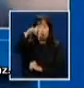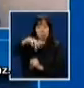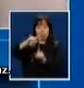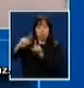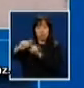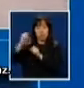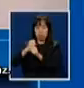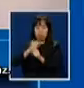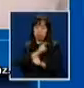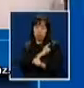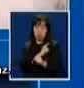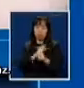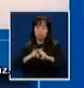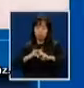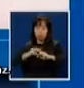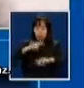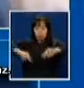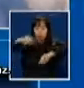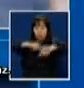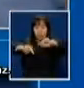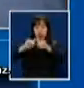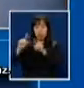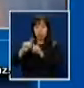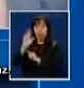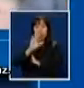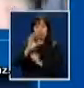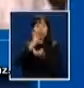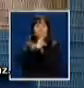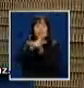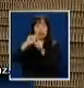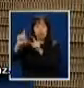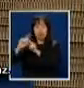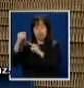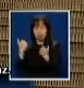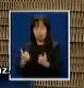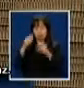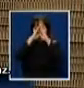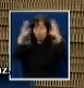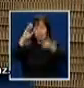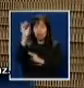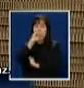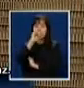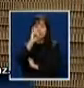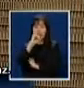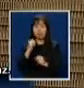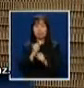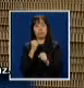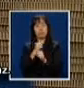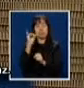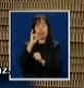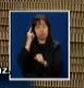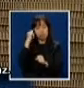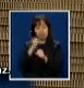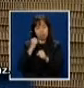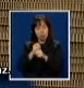ทำงานดูแลกันเองให้ส่วนของสื่อในสาขาเหล่านี้เนี่ยอาจจะยังไม่ได้มีประสบการณ์ยาวนานนะครับแล้วก็ต้องทำงาน